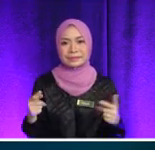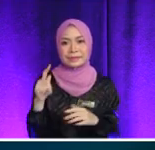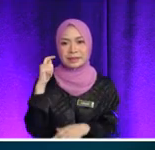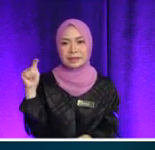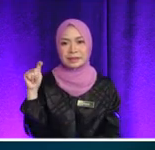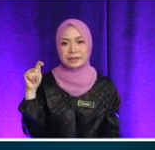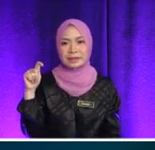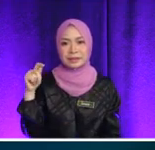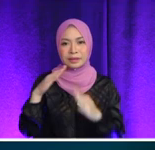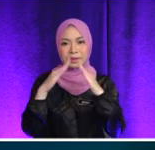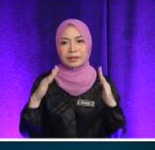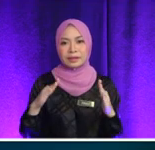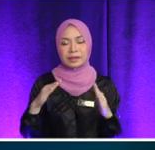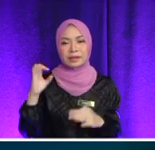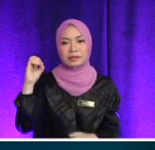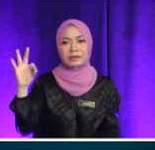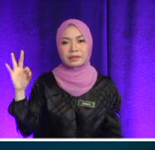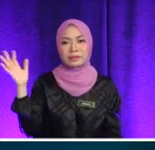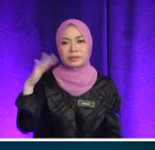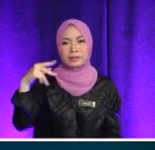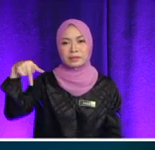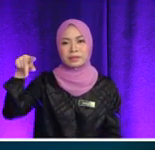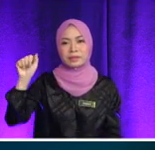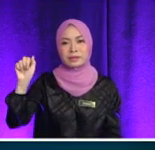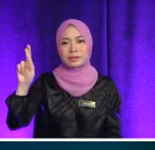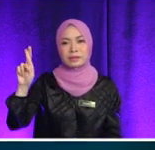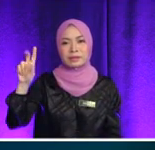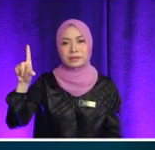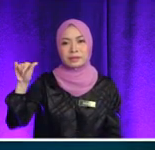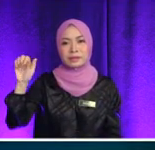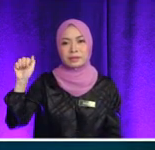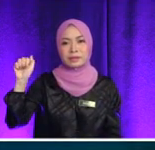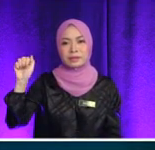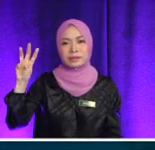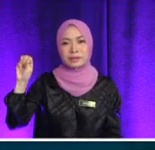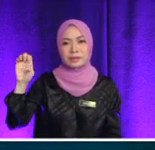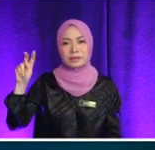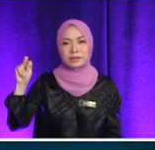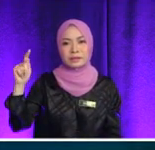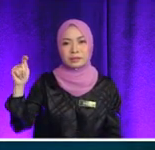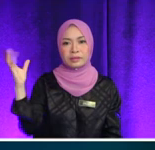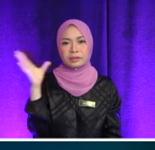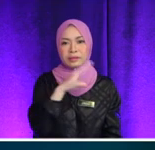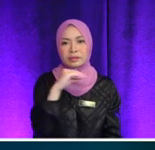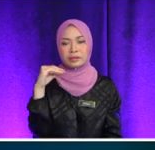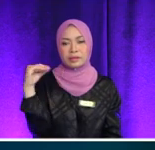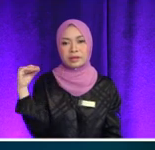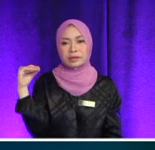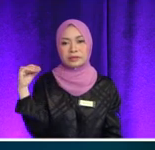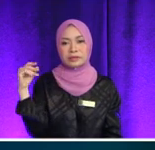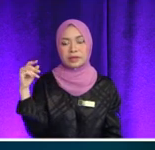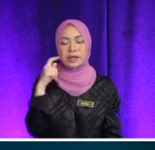1905 dan 1906 the last Sape 1911 dan landscape